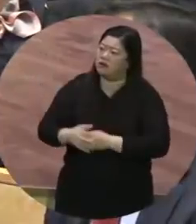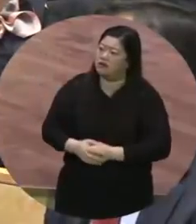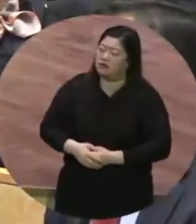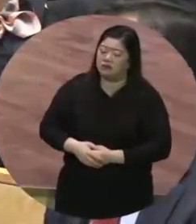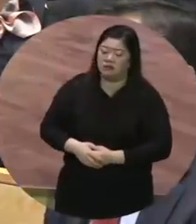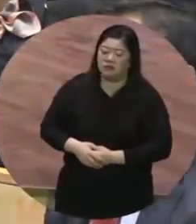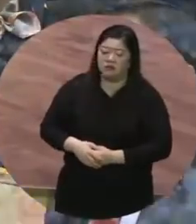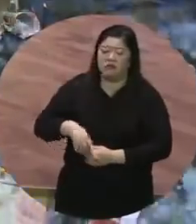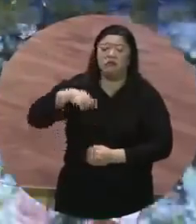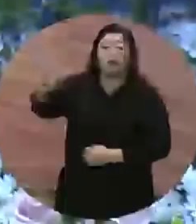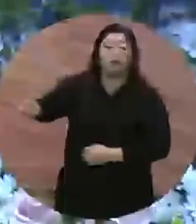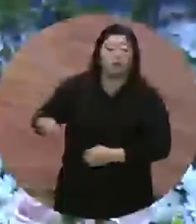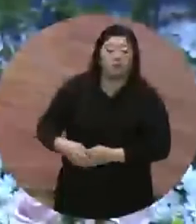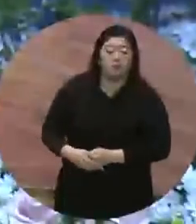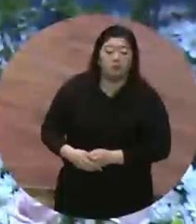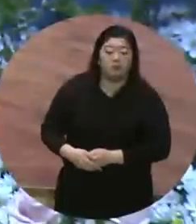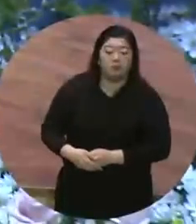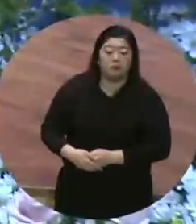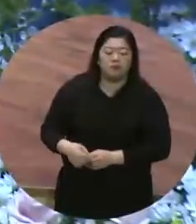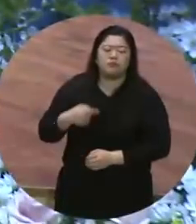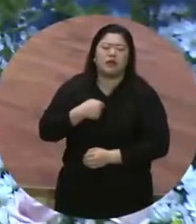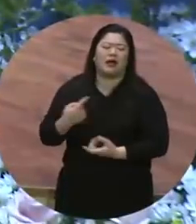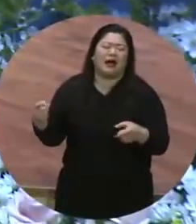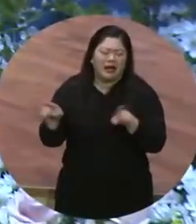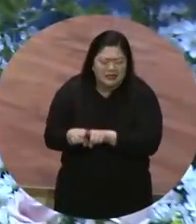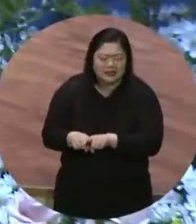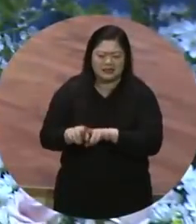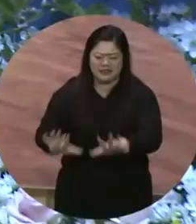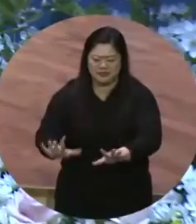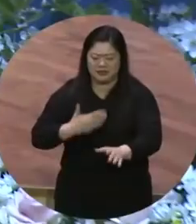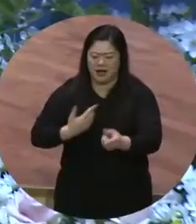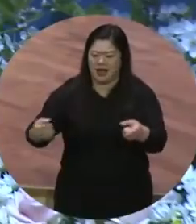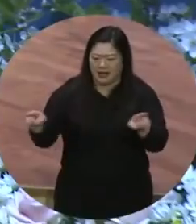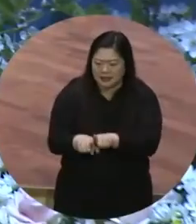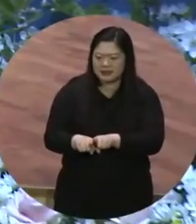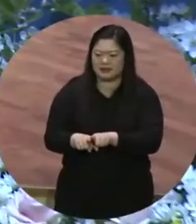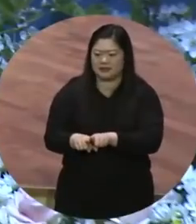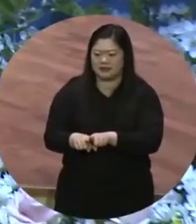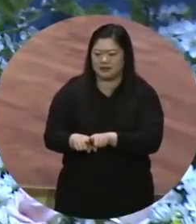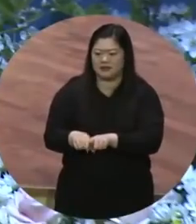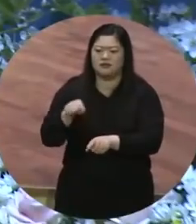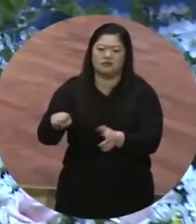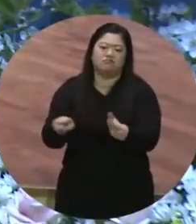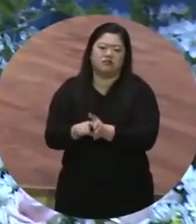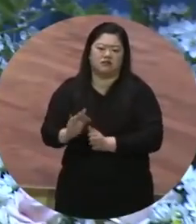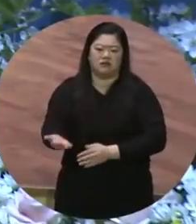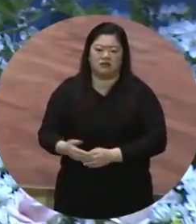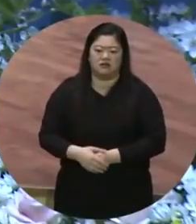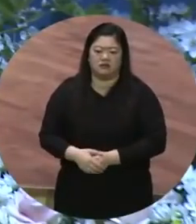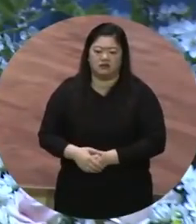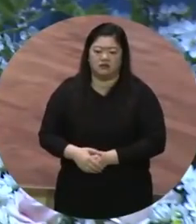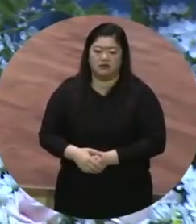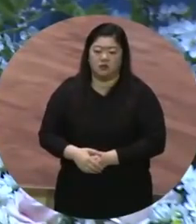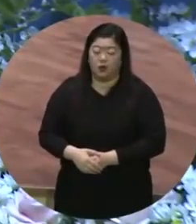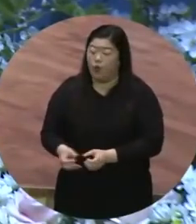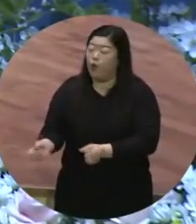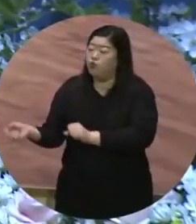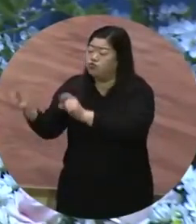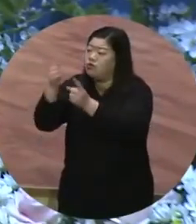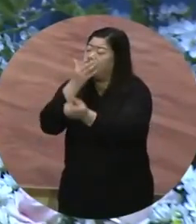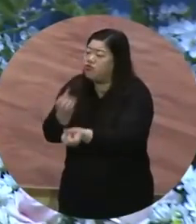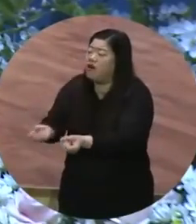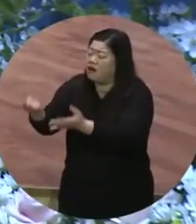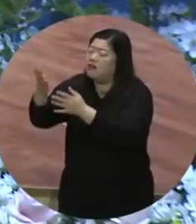지금 이 시간 나와 함께 하신다는 이 현재형 삶으로 그렇게 회복이 되어야 합니다. 영계전